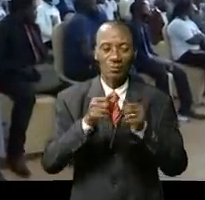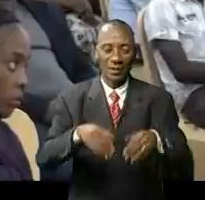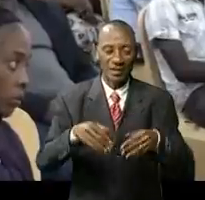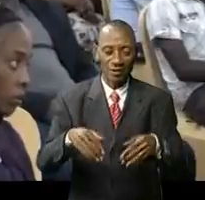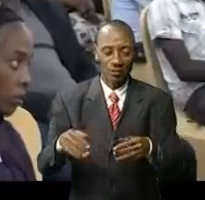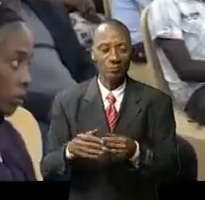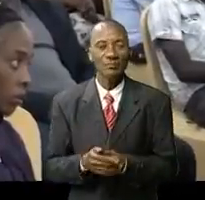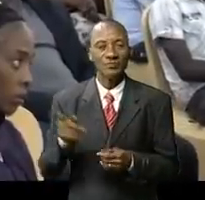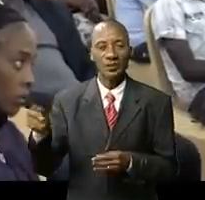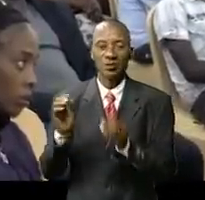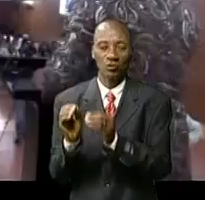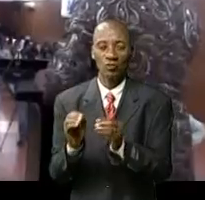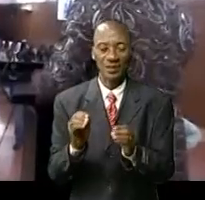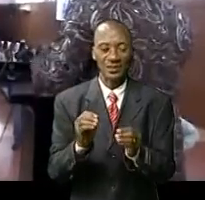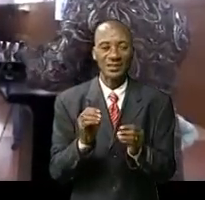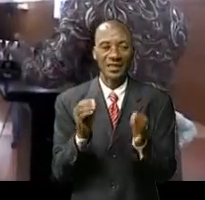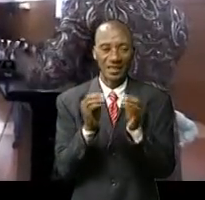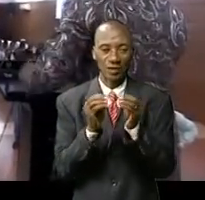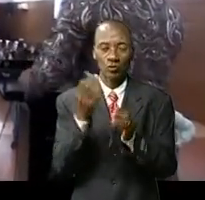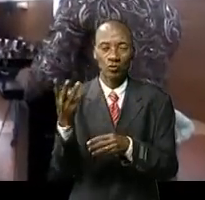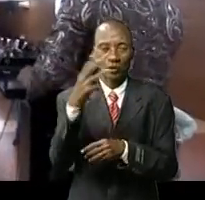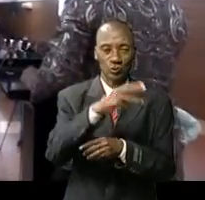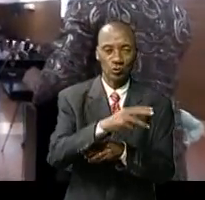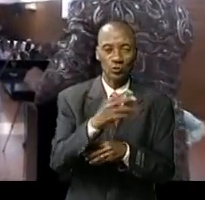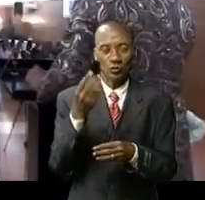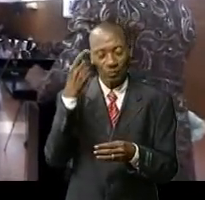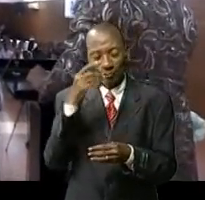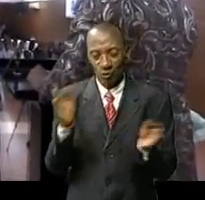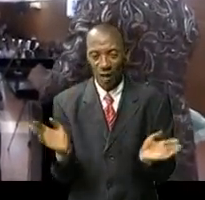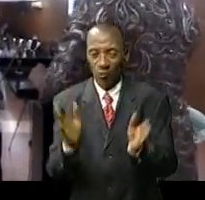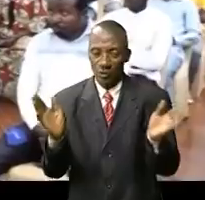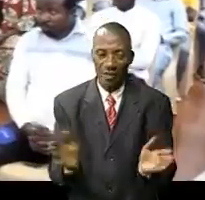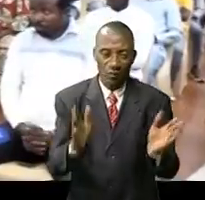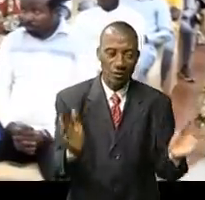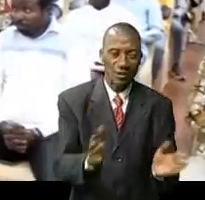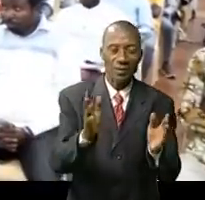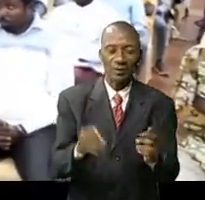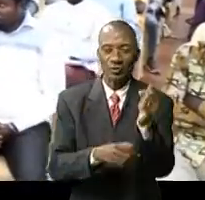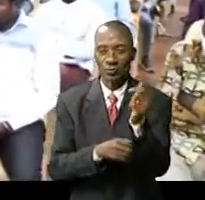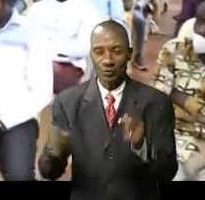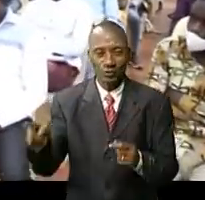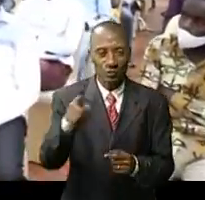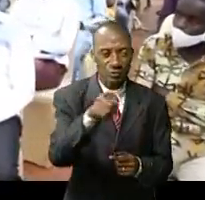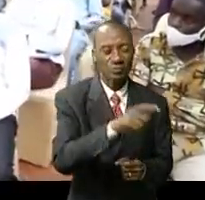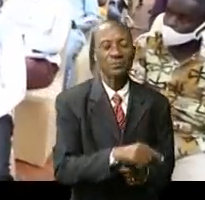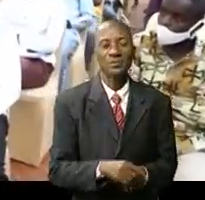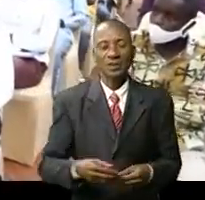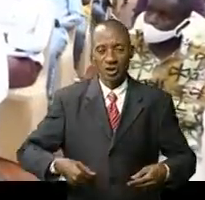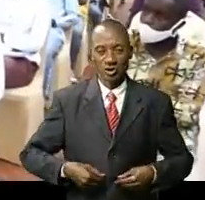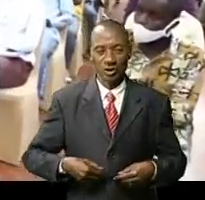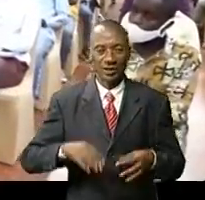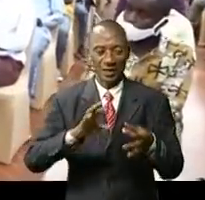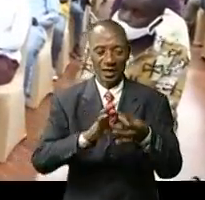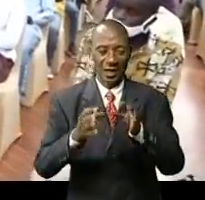un séminaire de 3 jours pour renforcer les capacités des bénéficiaires, une façon de rendre utiles ces jeunes